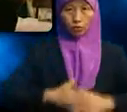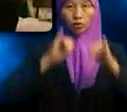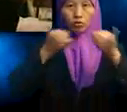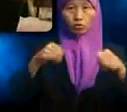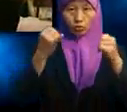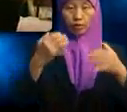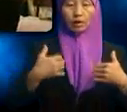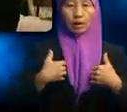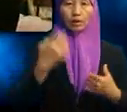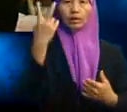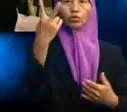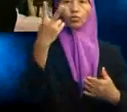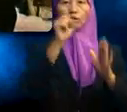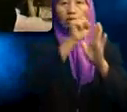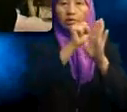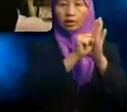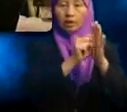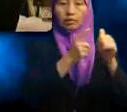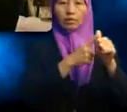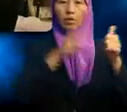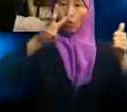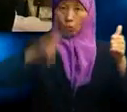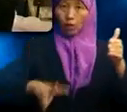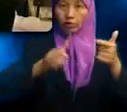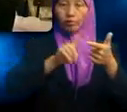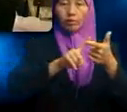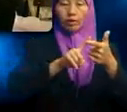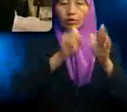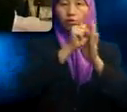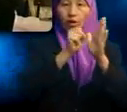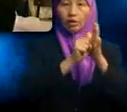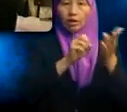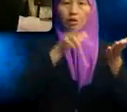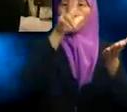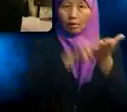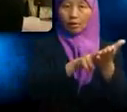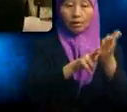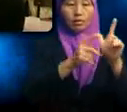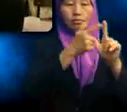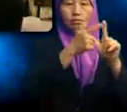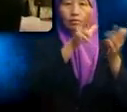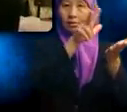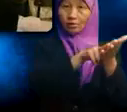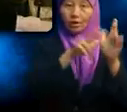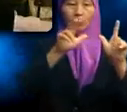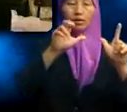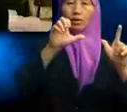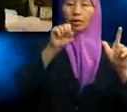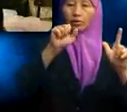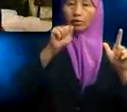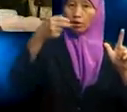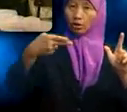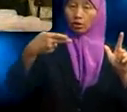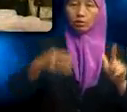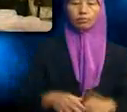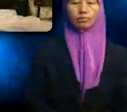terdapat dua syarat, iaitu syarat wajib dan syarat sah. Sekarang kita lihat apakah syarat wajib bagi